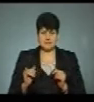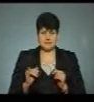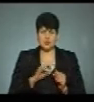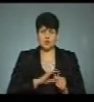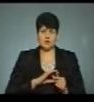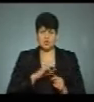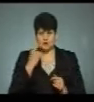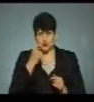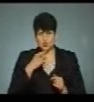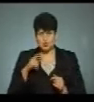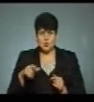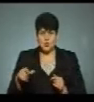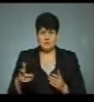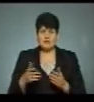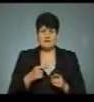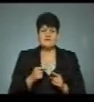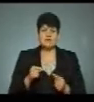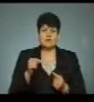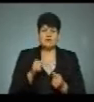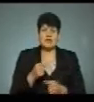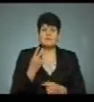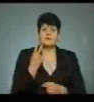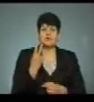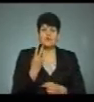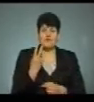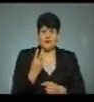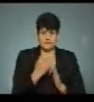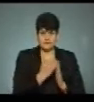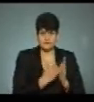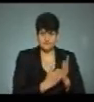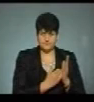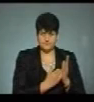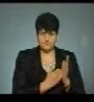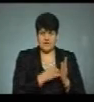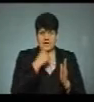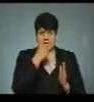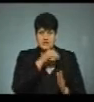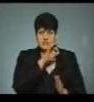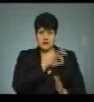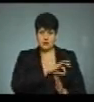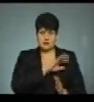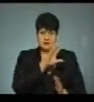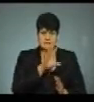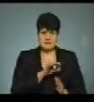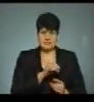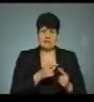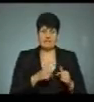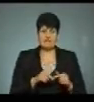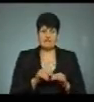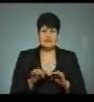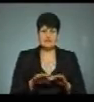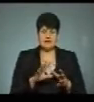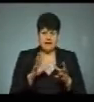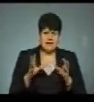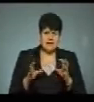юридичні особи-резиденти, які відповідають двом основним критеріям. Це річний дохід від цих видів діяльності разом сумарно